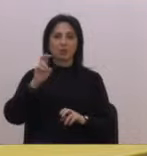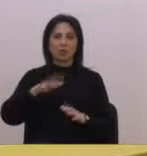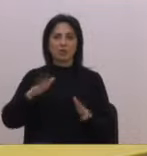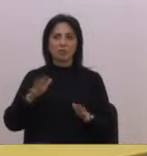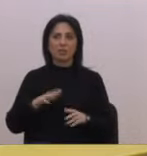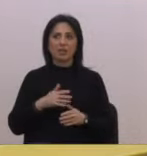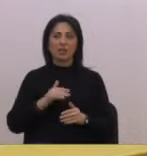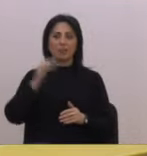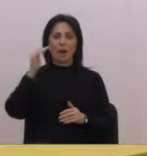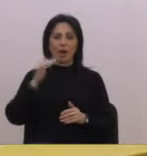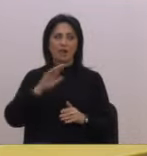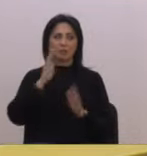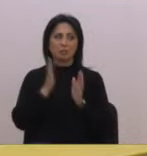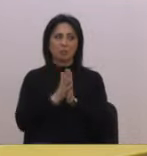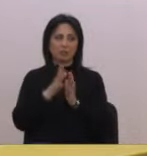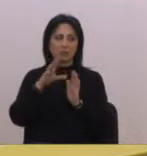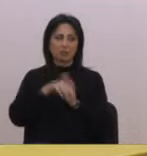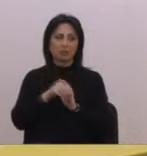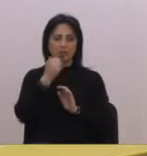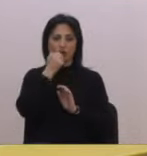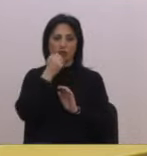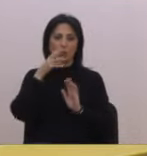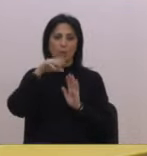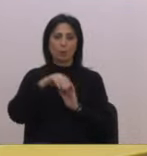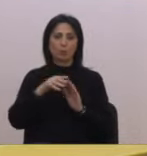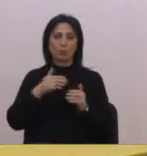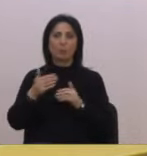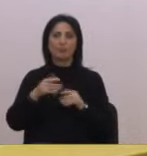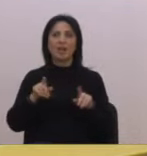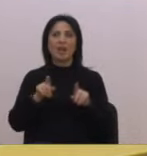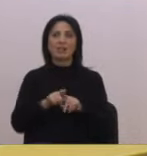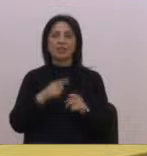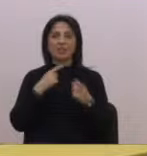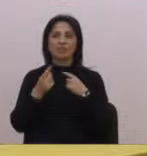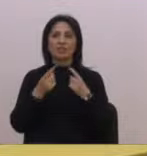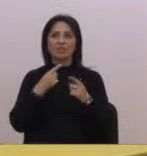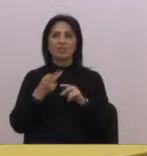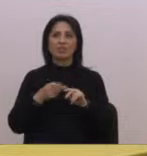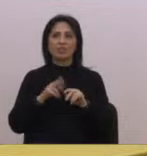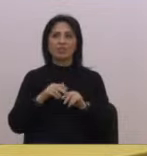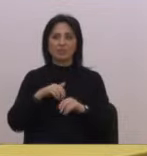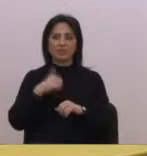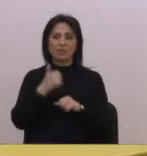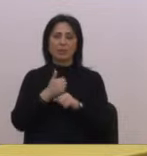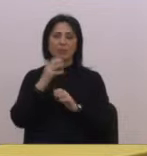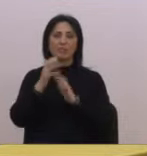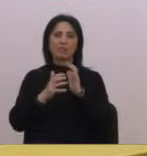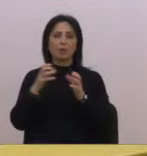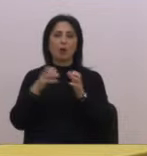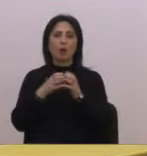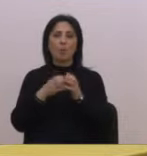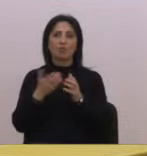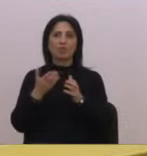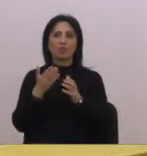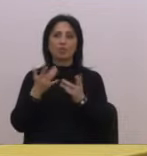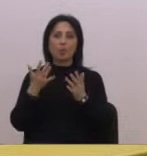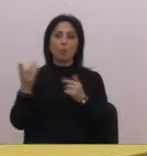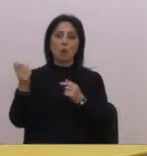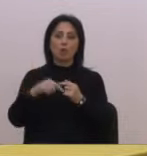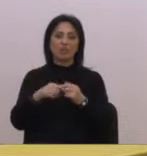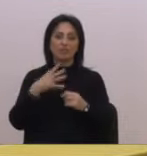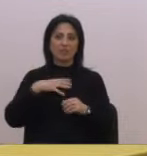მაღალი მაჩვენებელია მთლიან შედაპროდუქტთან მიმართებაში. ასევე ჩვენ ვისაუბრეთ იმ წამყვან საერთაშორისო კომპანიებზე, რომელთა მოზიდვაც